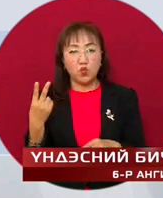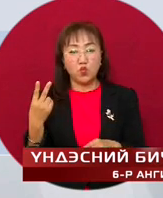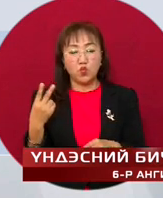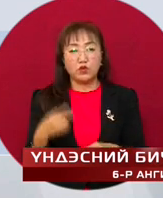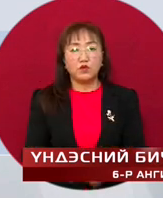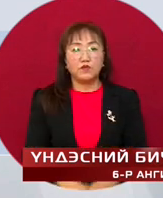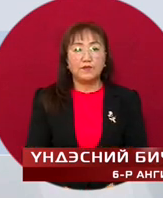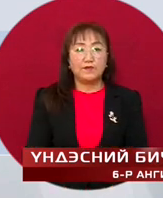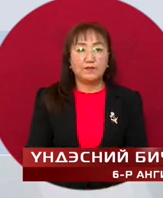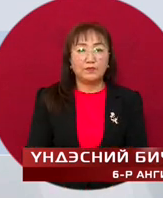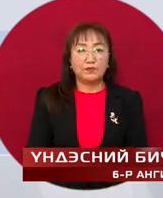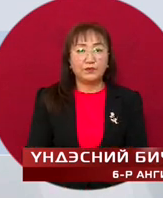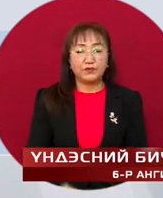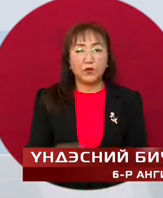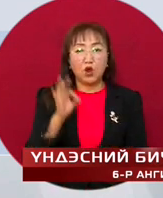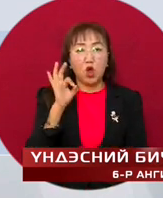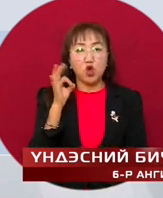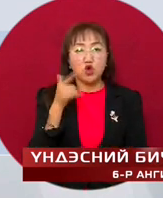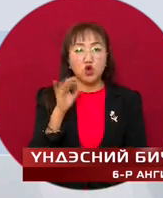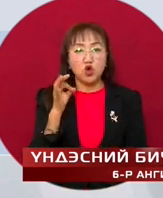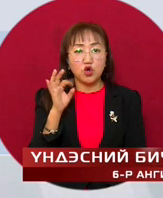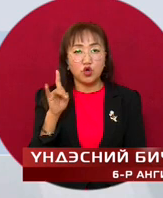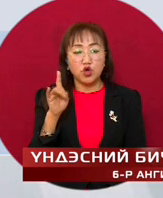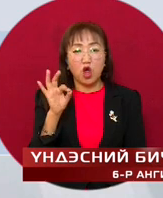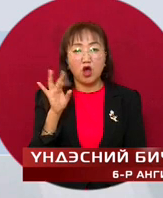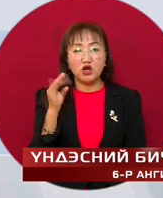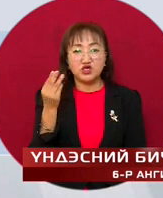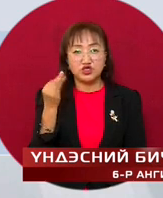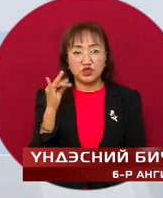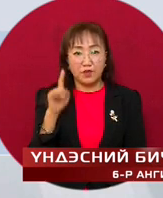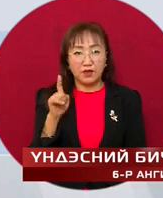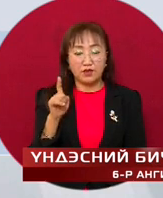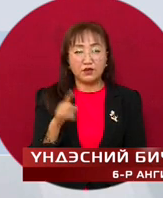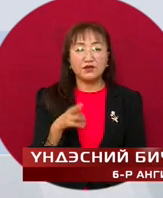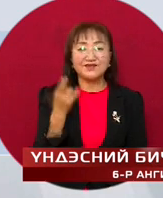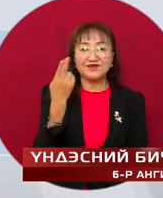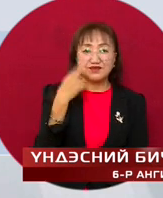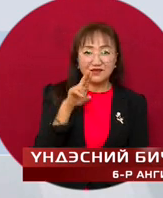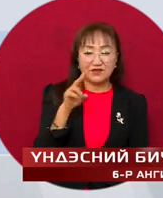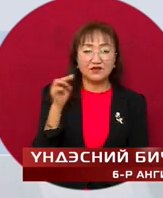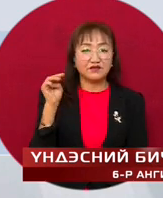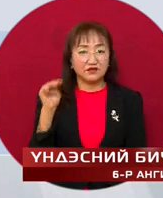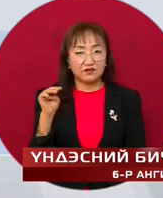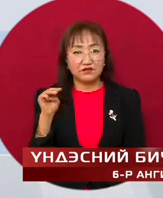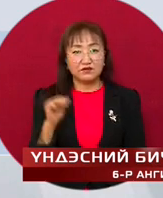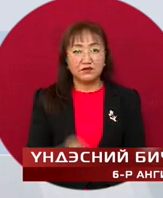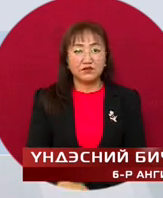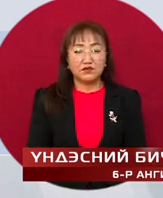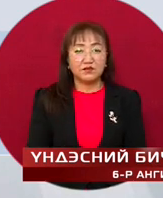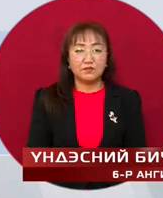За укуршгийн тайлбар маань монгол хэлэнд д т гэсэн хэлбэртэй. За энэ